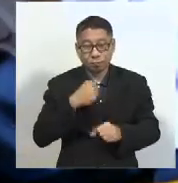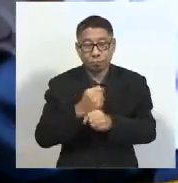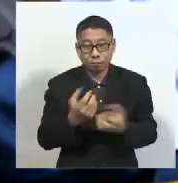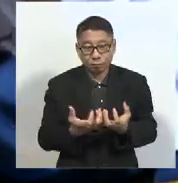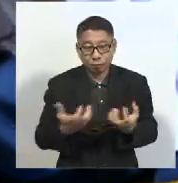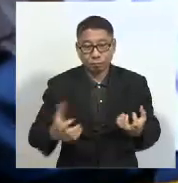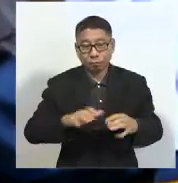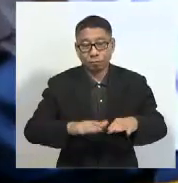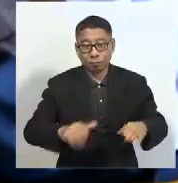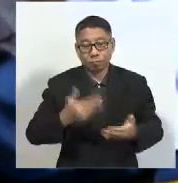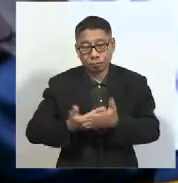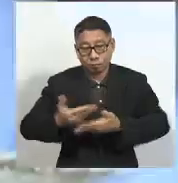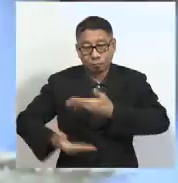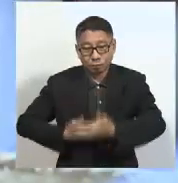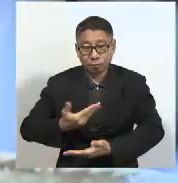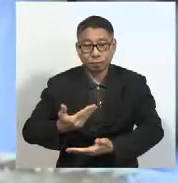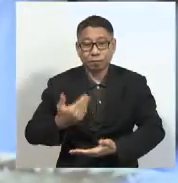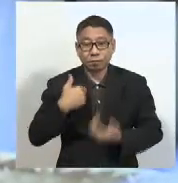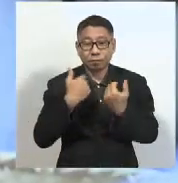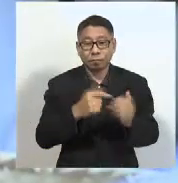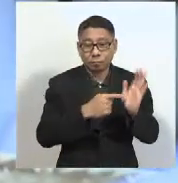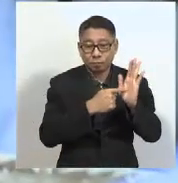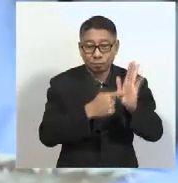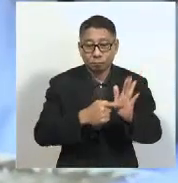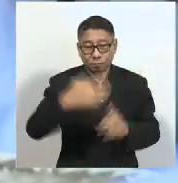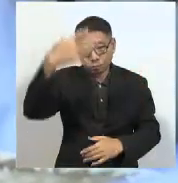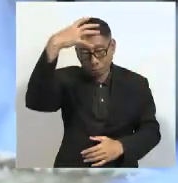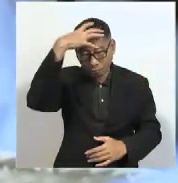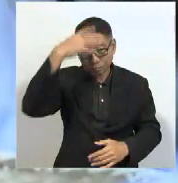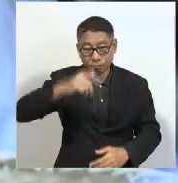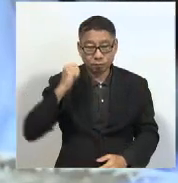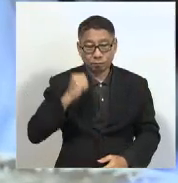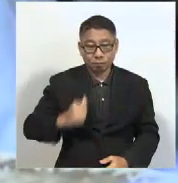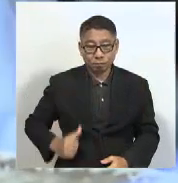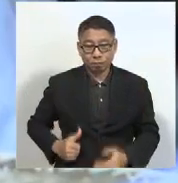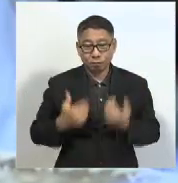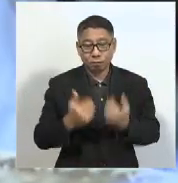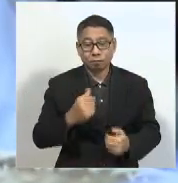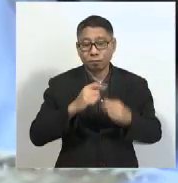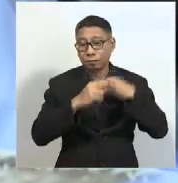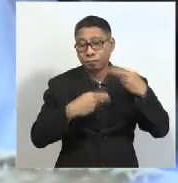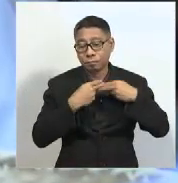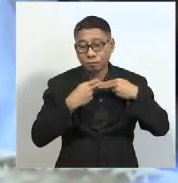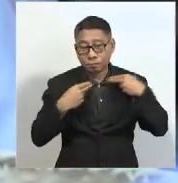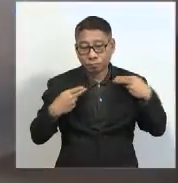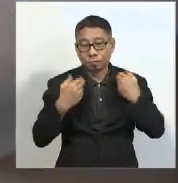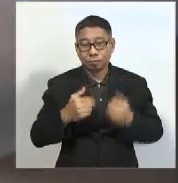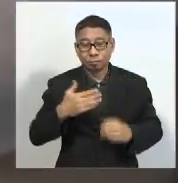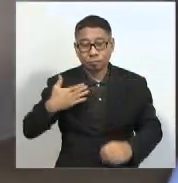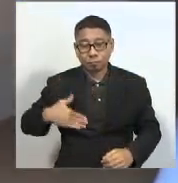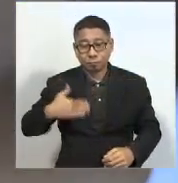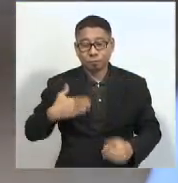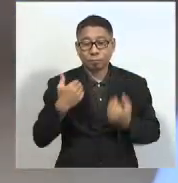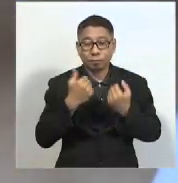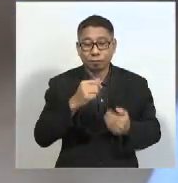างผลงานของเด็กๆออกมาจำหน่ายนะคะอย่างเช่นหมวกกระเป๋าสกรีนผ้าพันคอแก้วเสื้อผ้า